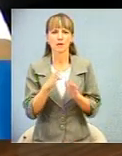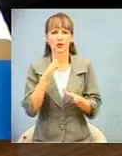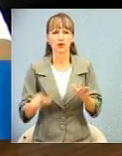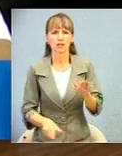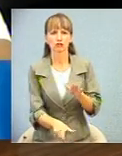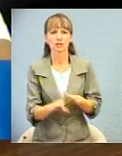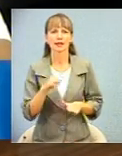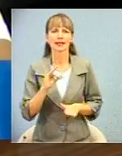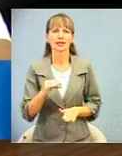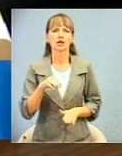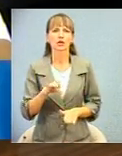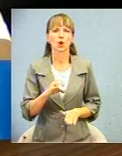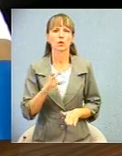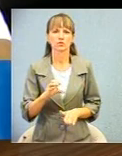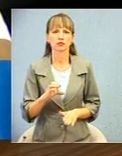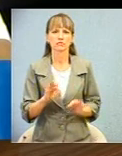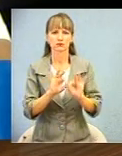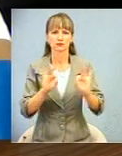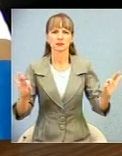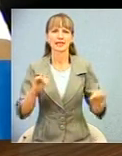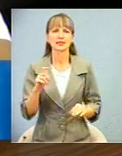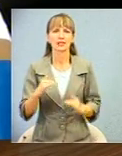и трос, натянутый с моста.